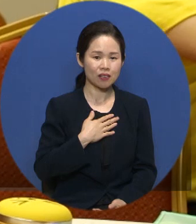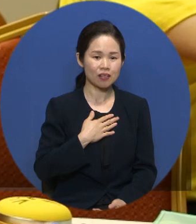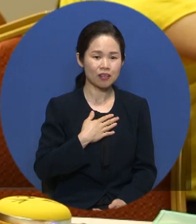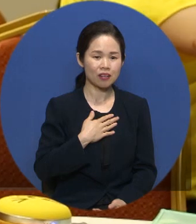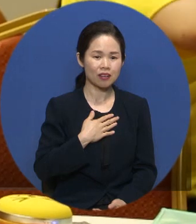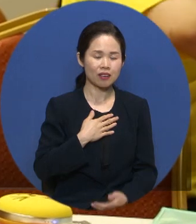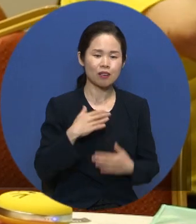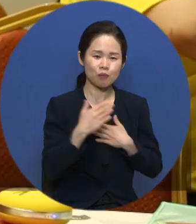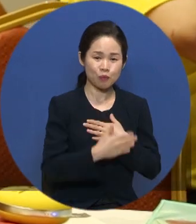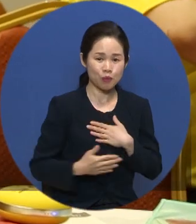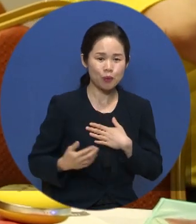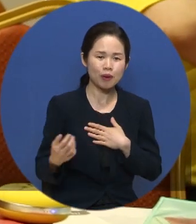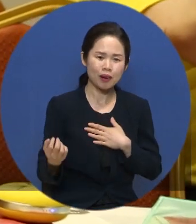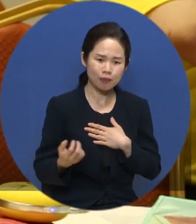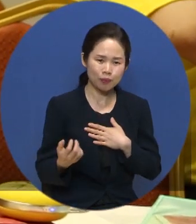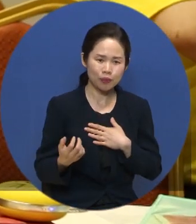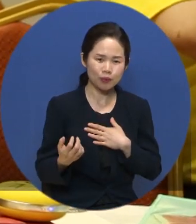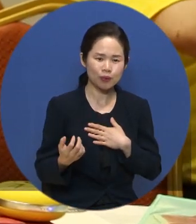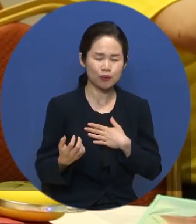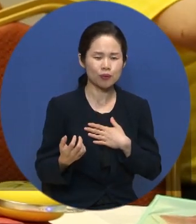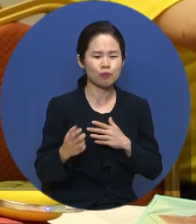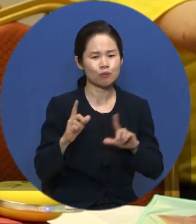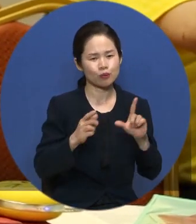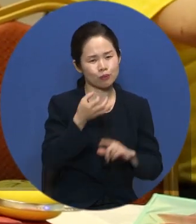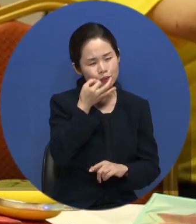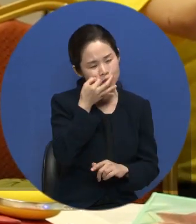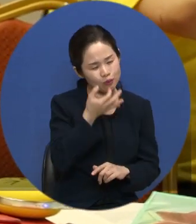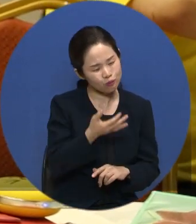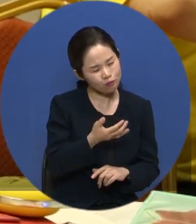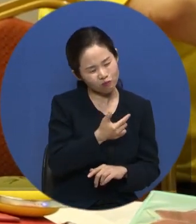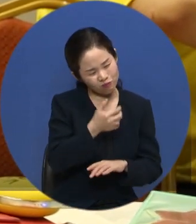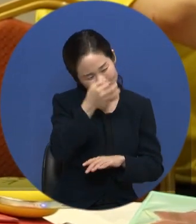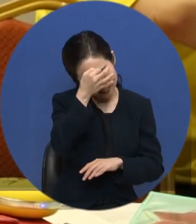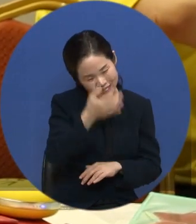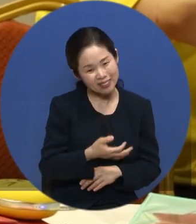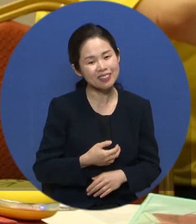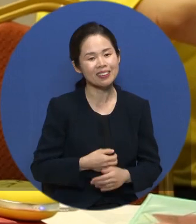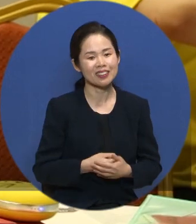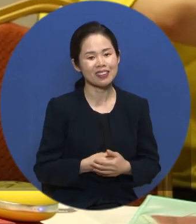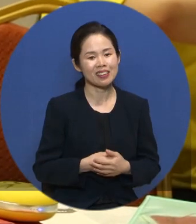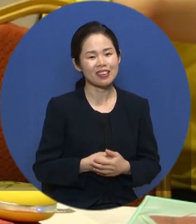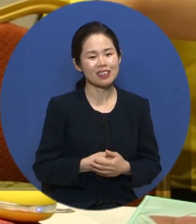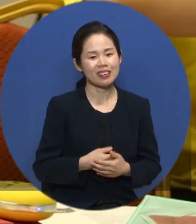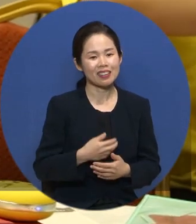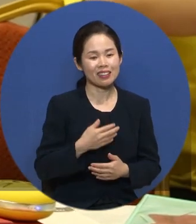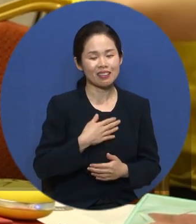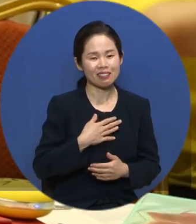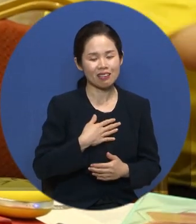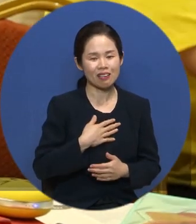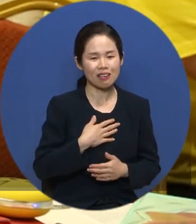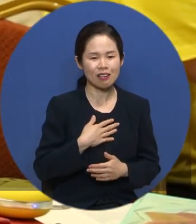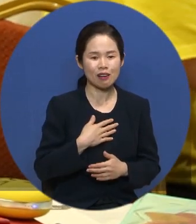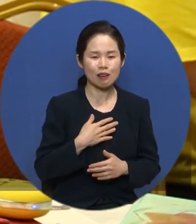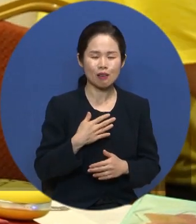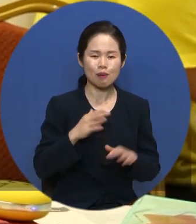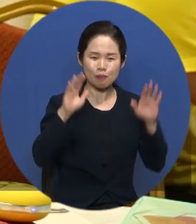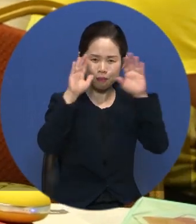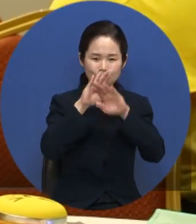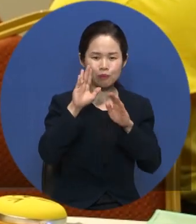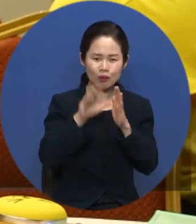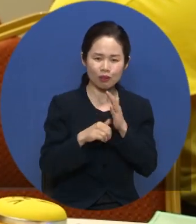뭔가 좀 몸이 아프고 이런 모습만 보여준 것 같아서 너무 미안하고 이런 나를 막 밤에 막